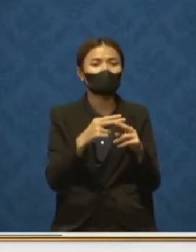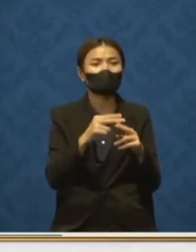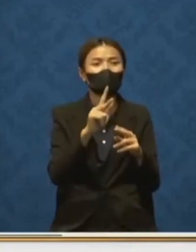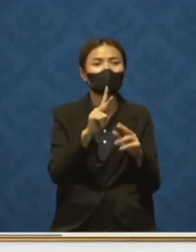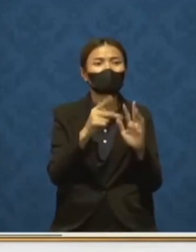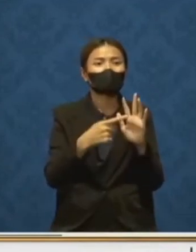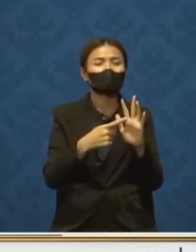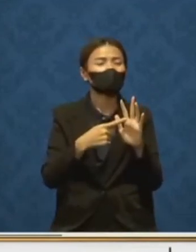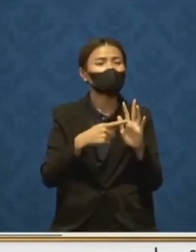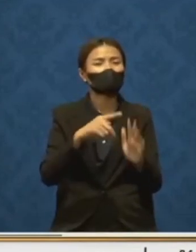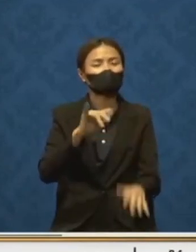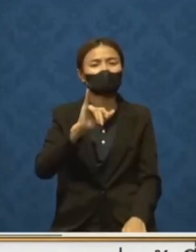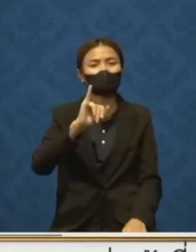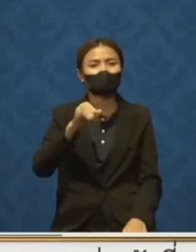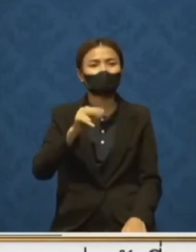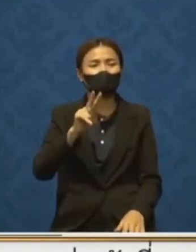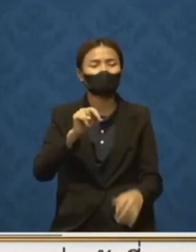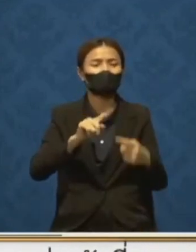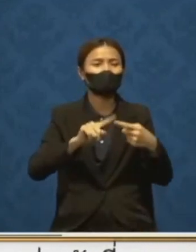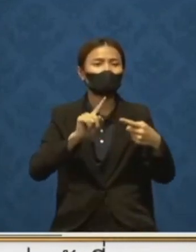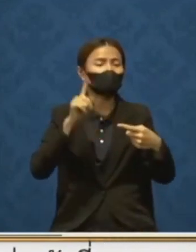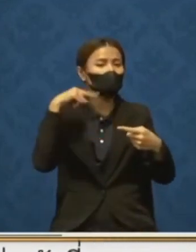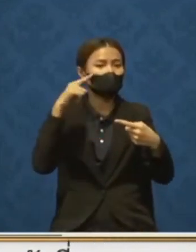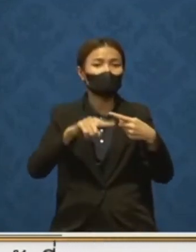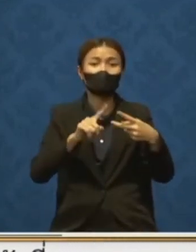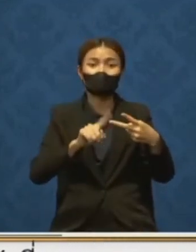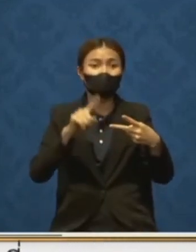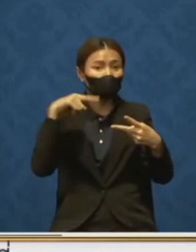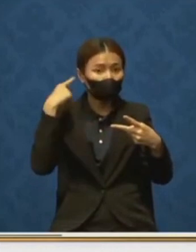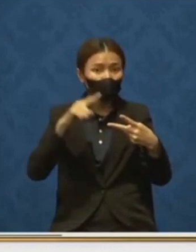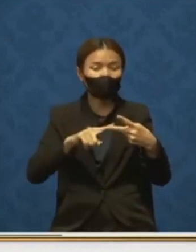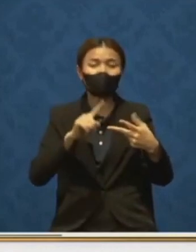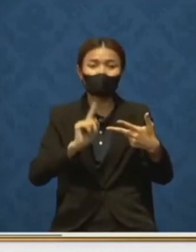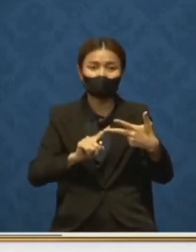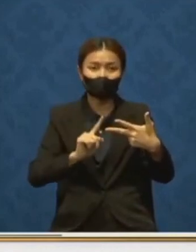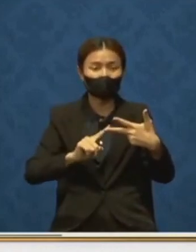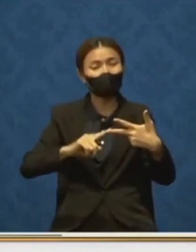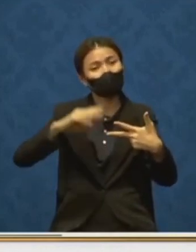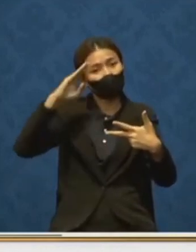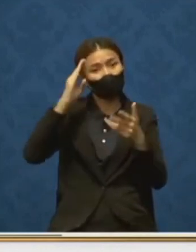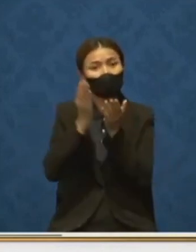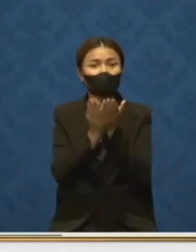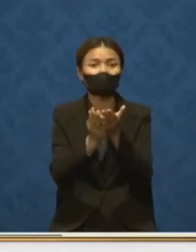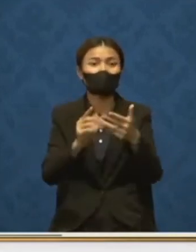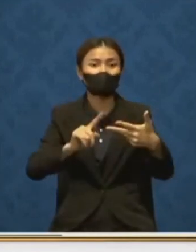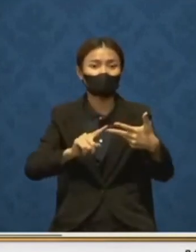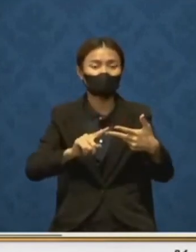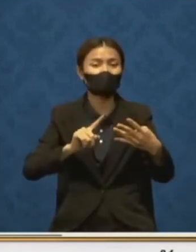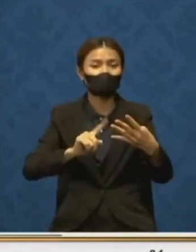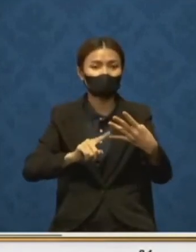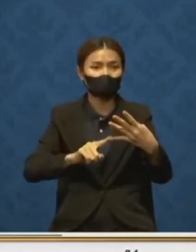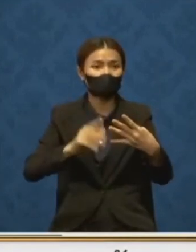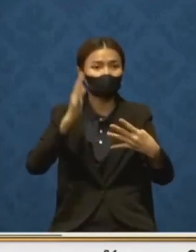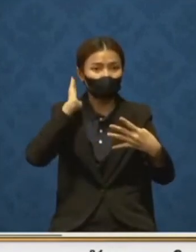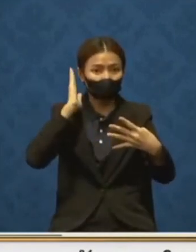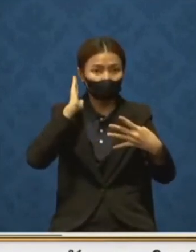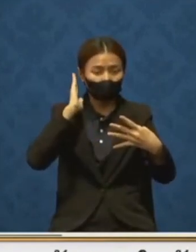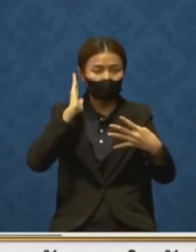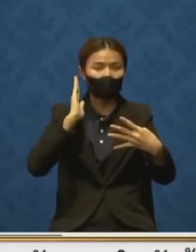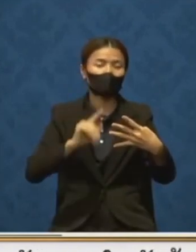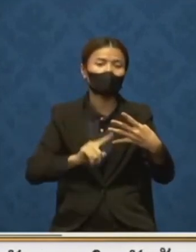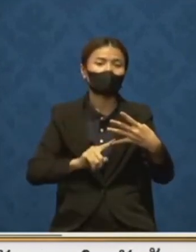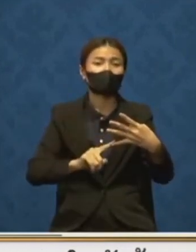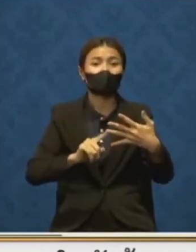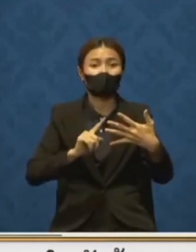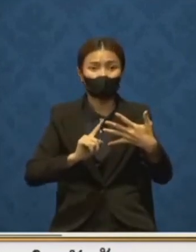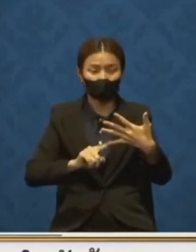ตน์ลิวิโรจน์ 2. นางจิรดาสงประชา 3. พลเรือเอกชัยวัฒน์เอี่ยมสมุทร 4. นายดุสิตเขมศักดิ์ชั